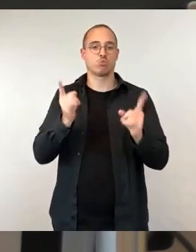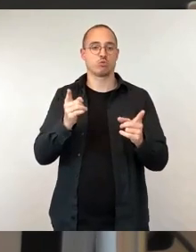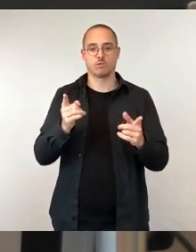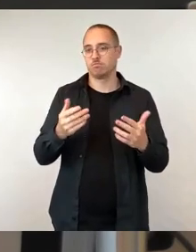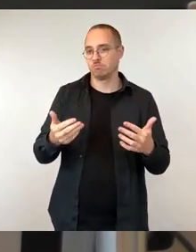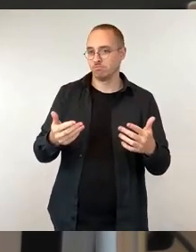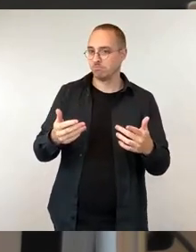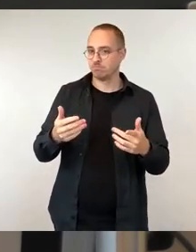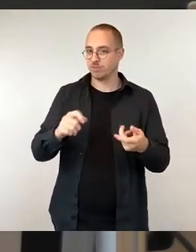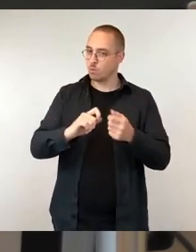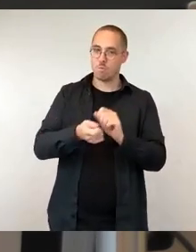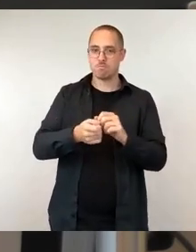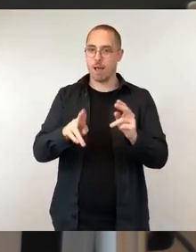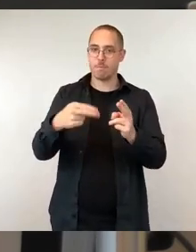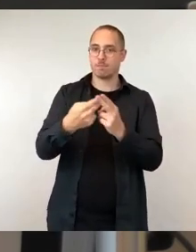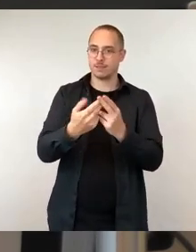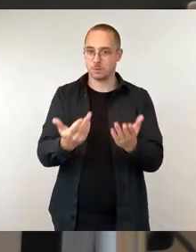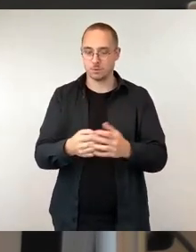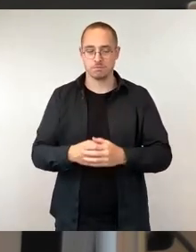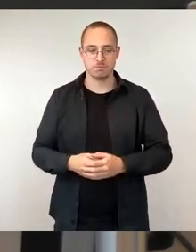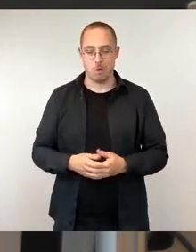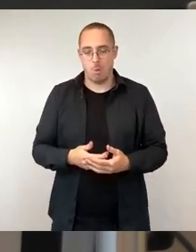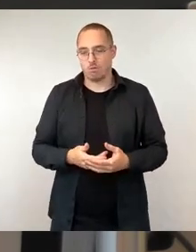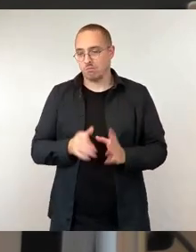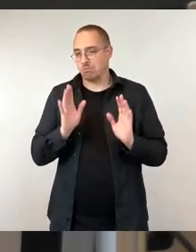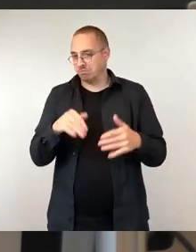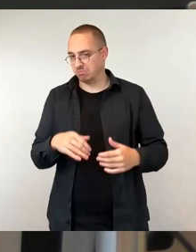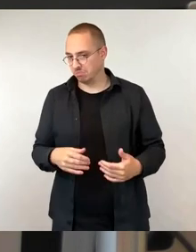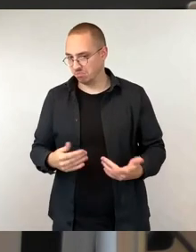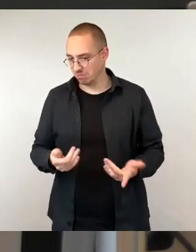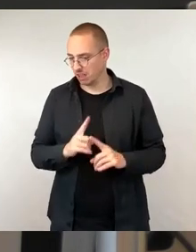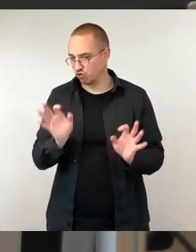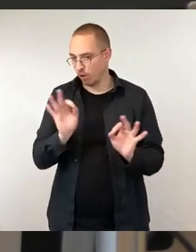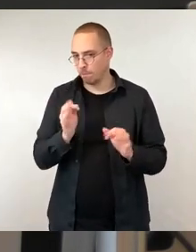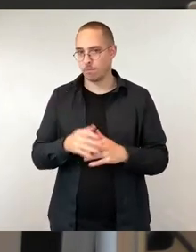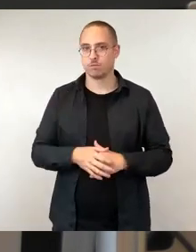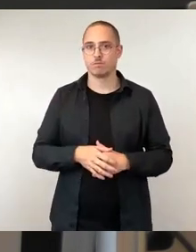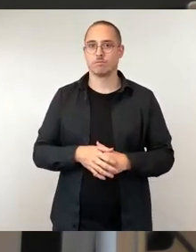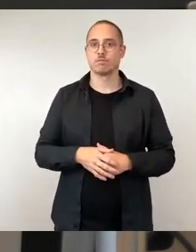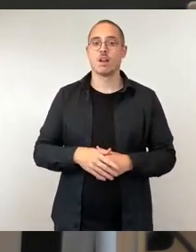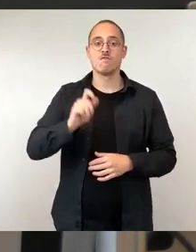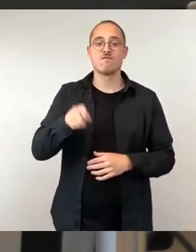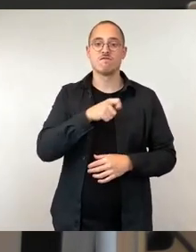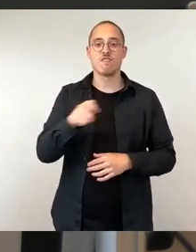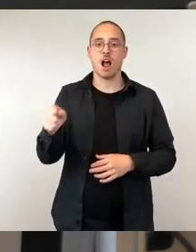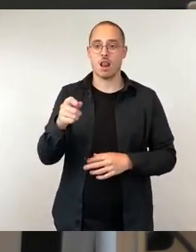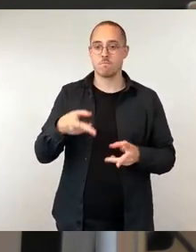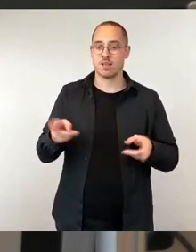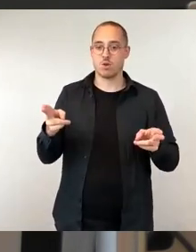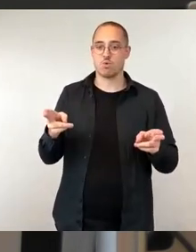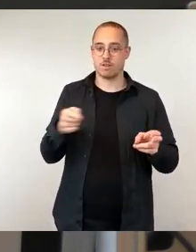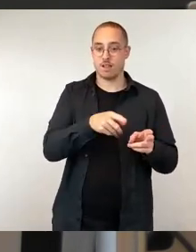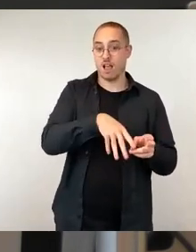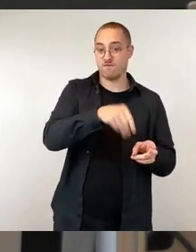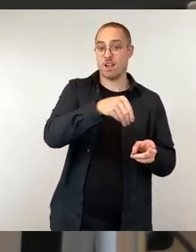so unspektakulär. Würden wir uns am Anfang der Wahlperiode befinden, würden wir in der Mitte der Wahlperiode sein, dann könnte